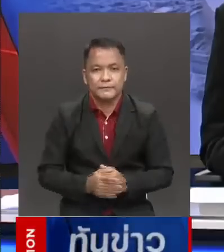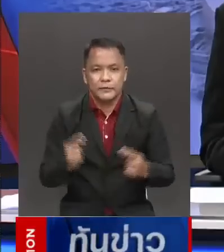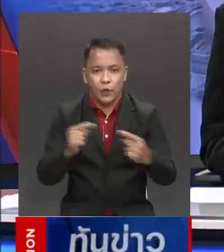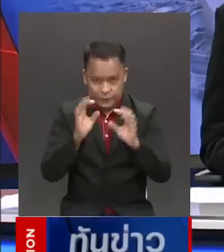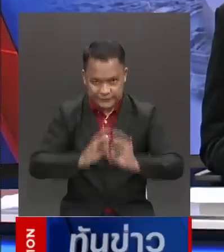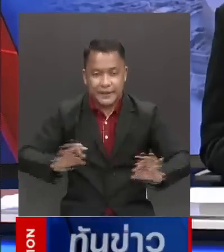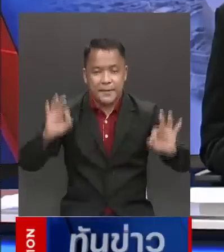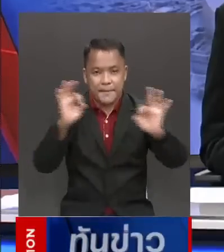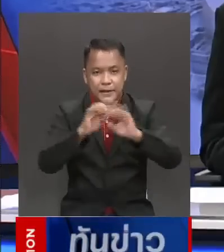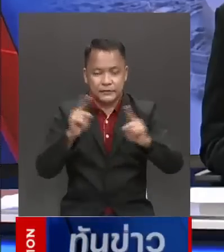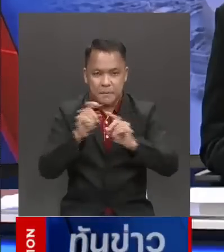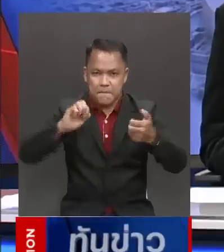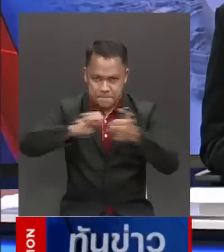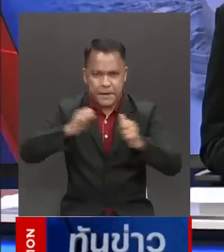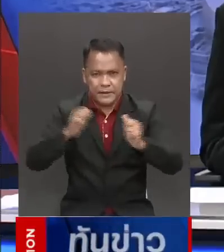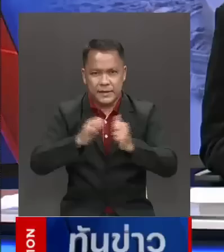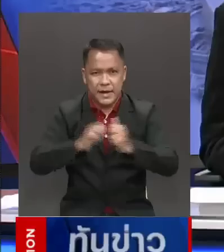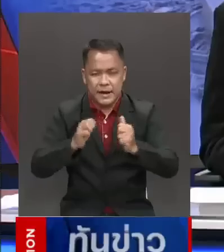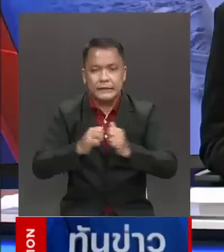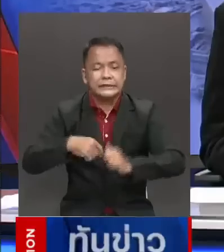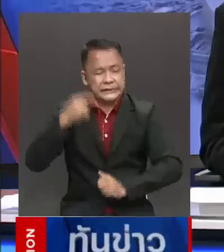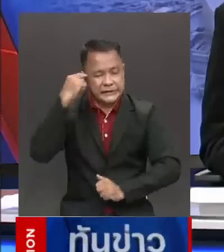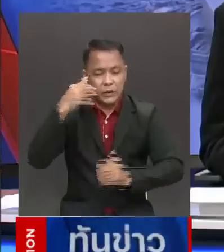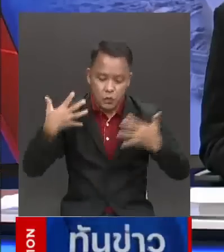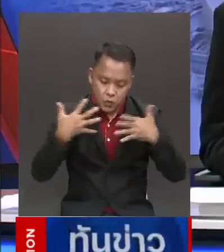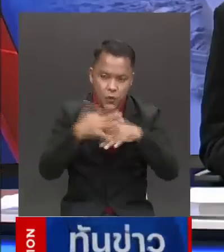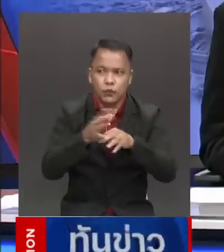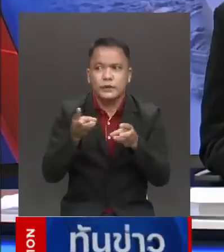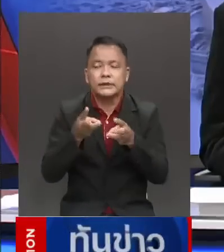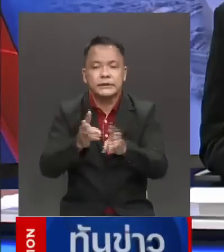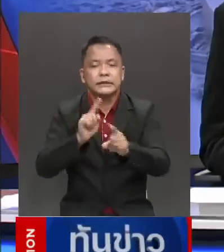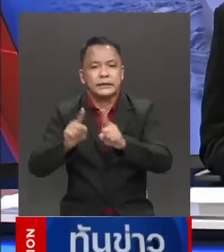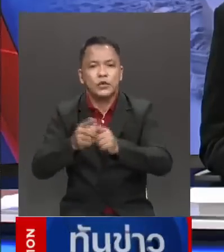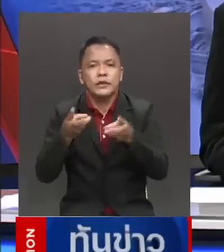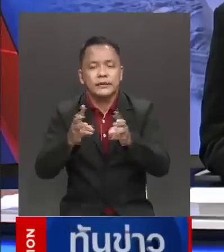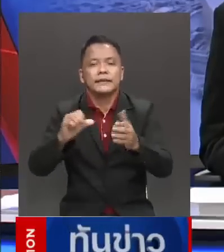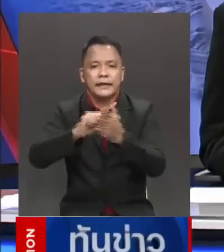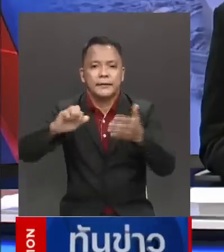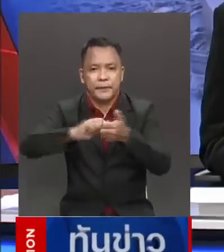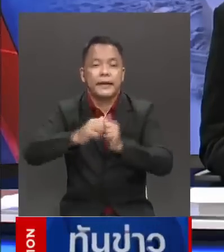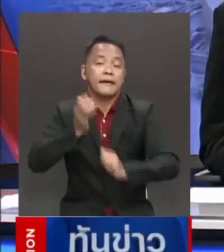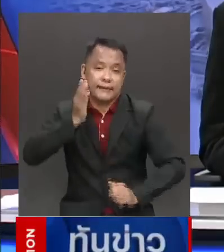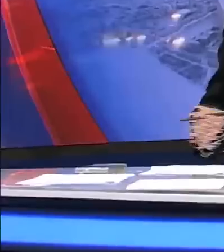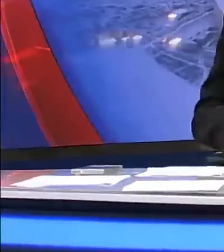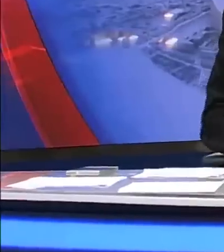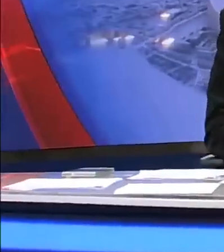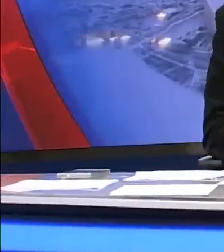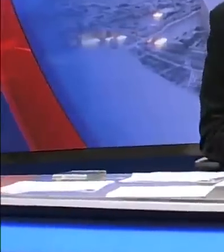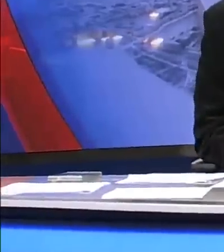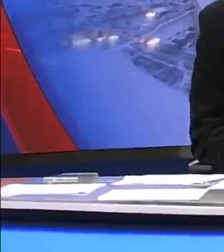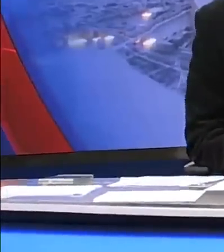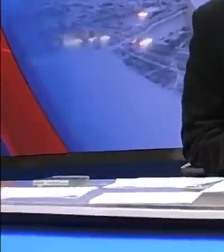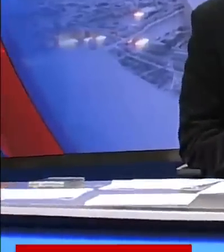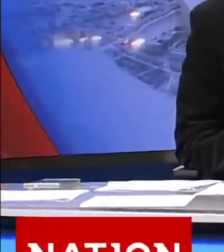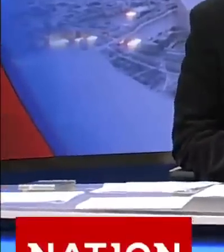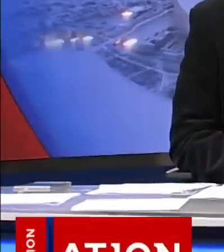ประเด็นใหญ่แล้วก็เป็นปัญหาที่ก็น่าจะต้องร่วมกันหาทางออกแล้วก็แนวทางแก้ปัญหาในอนาคตด้วยนะคะเน